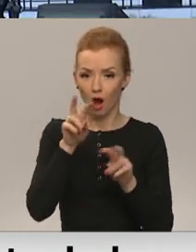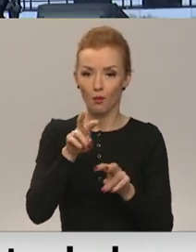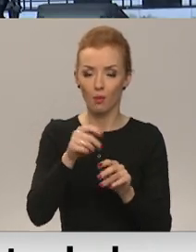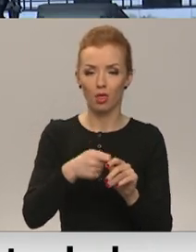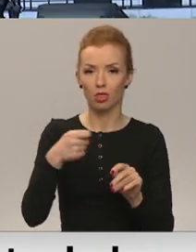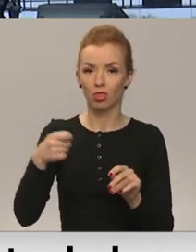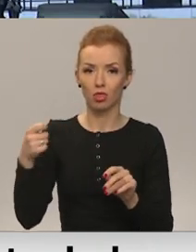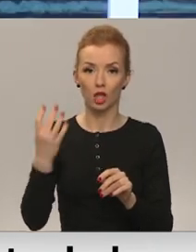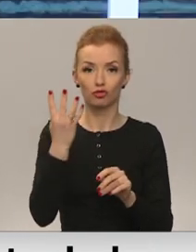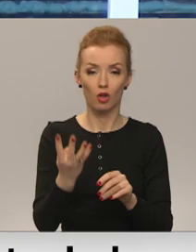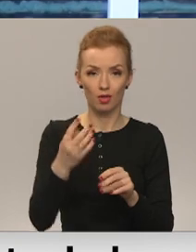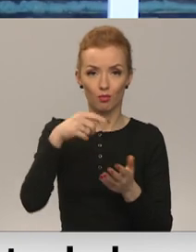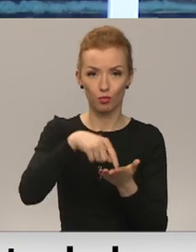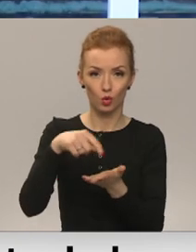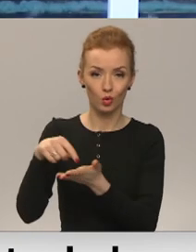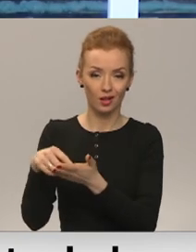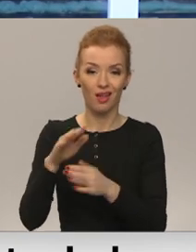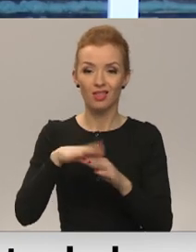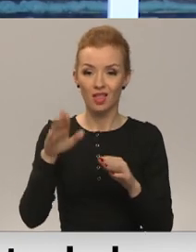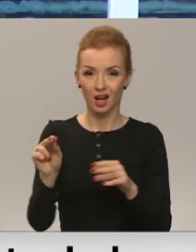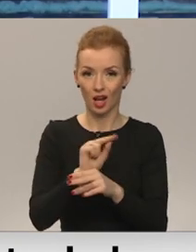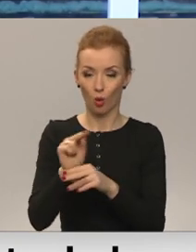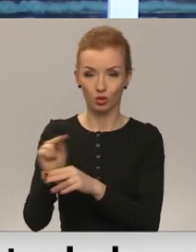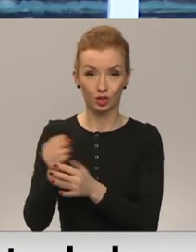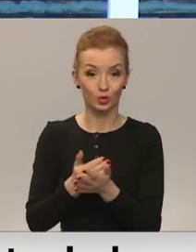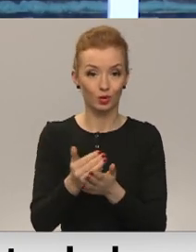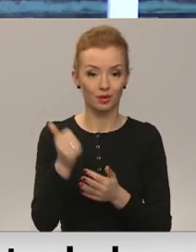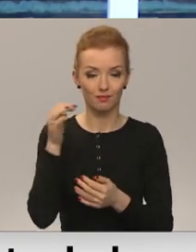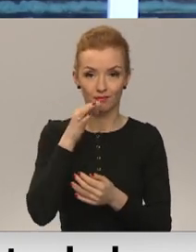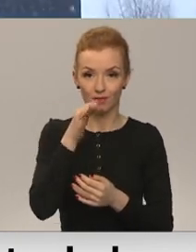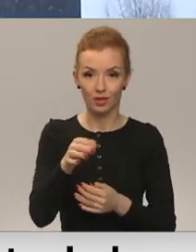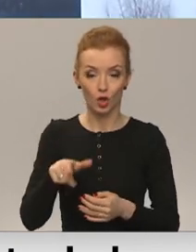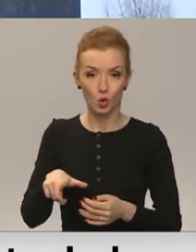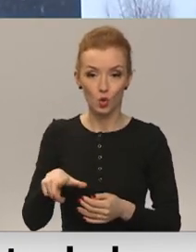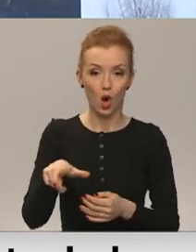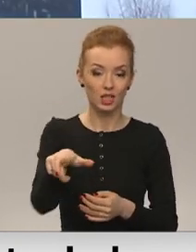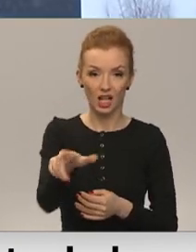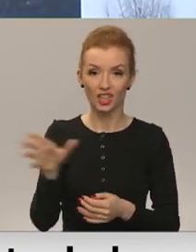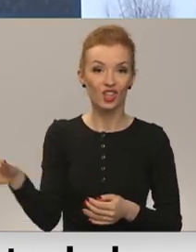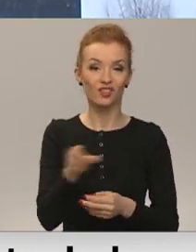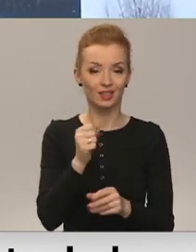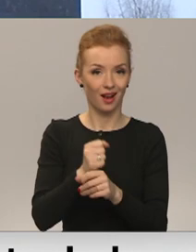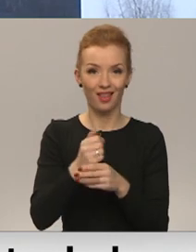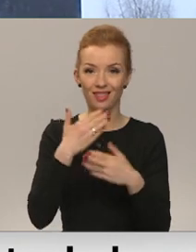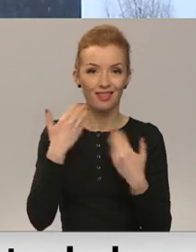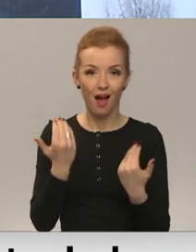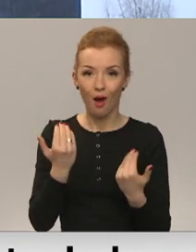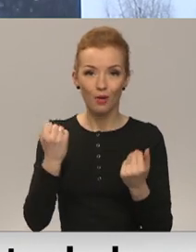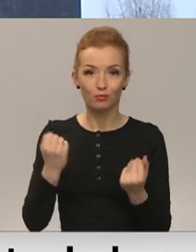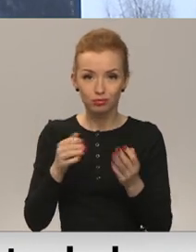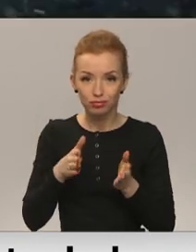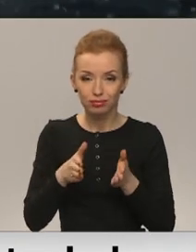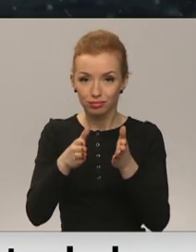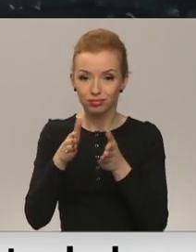visos četros punktos nepabeigtie rekonstrukcijas darbi. Joslas pilnīgi visas nedarbojas un darbojas, varētu